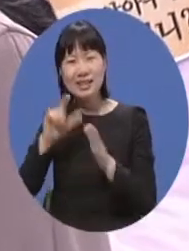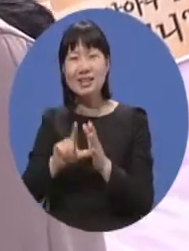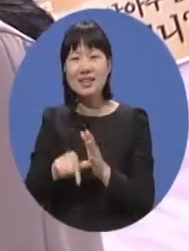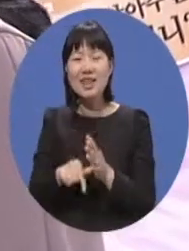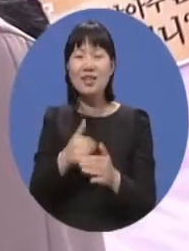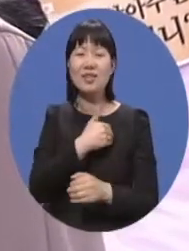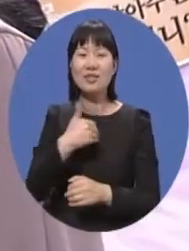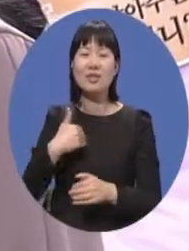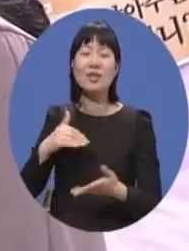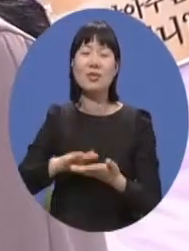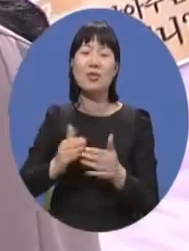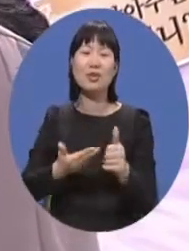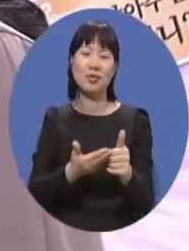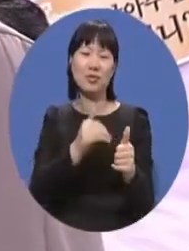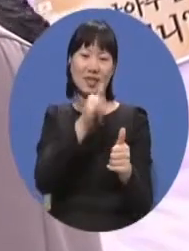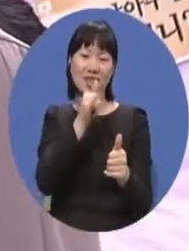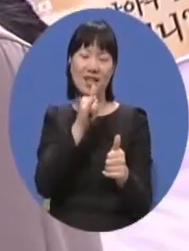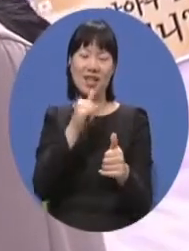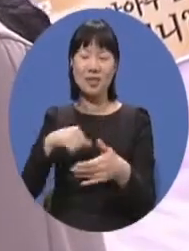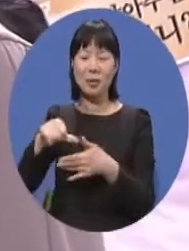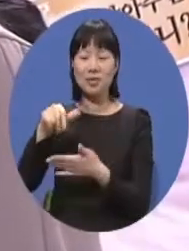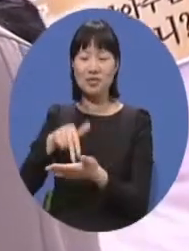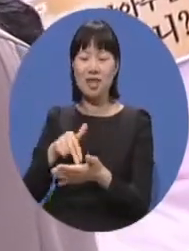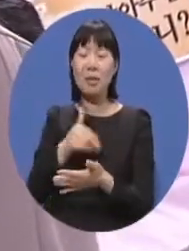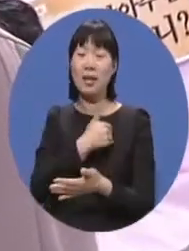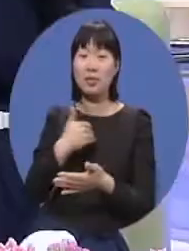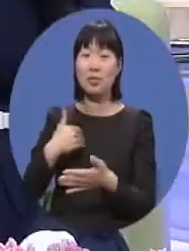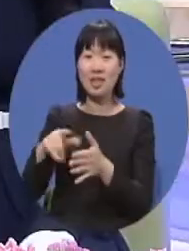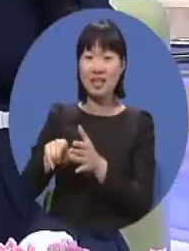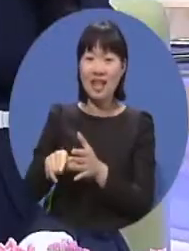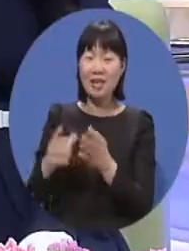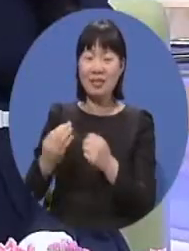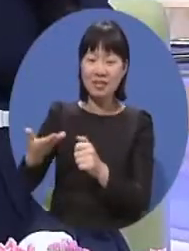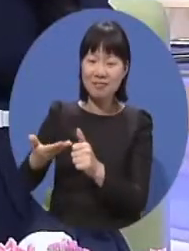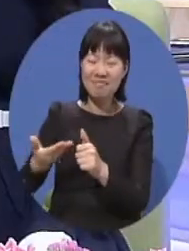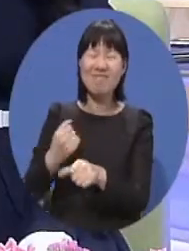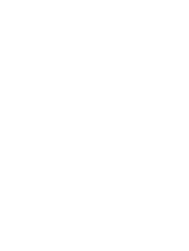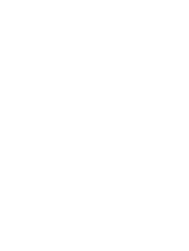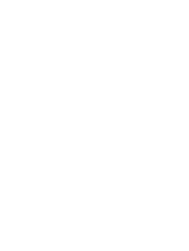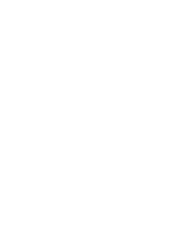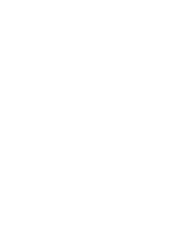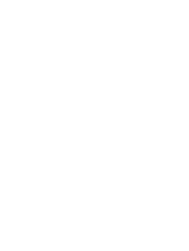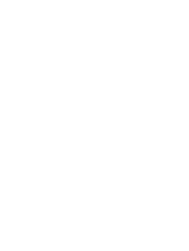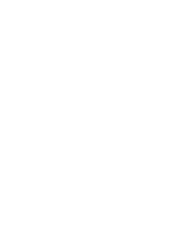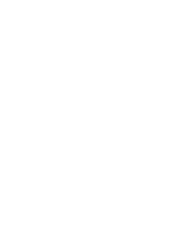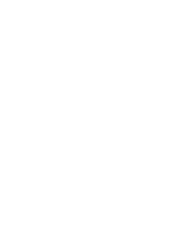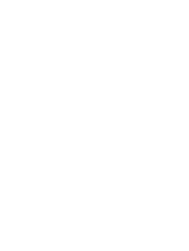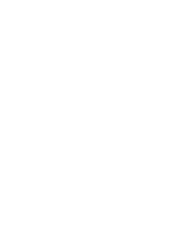충분히 놀아주는 건우 입장에서 만족한 시간을 많이 제공해 주시는 게 좋을 것 같아요.